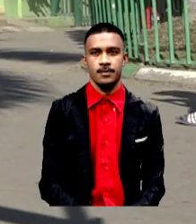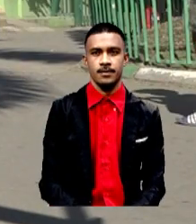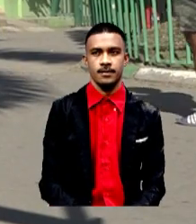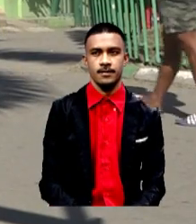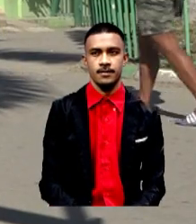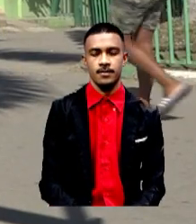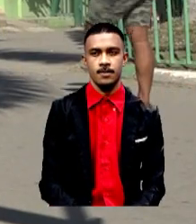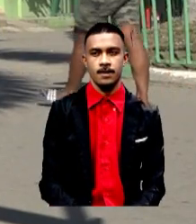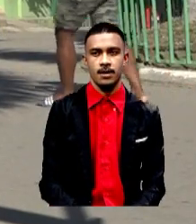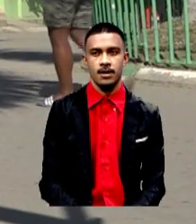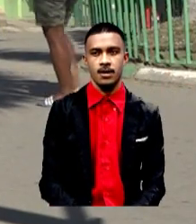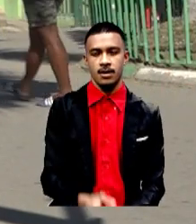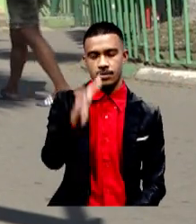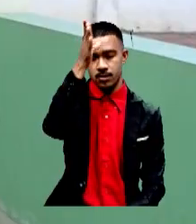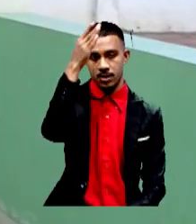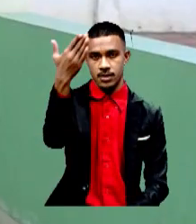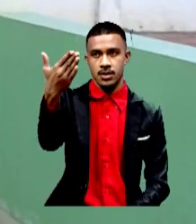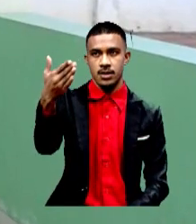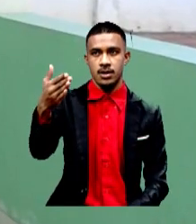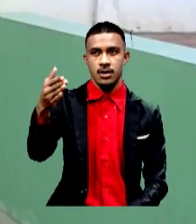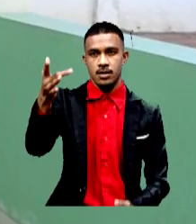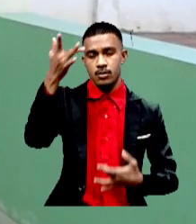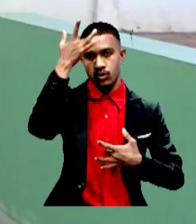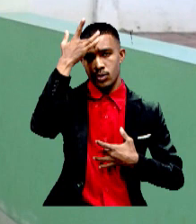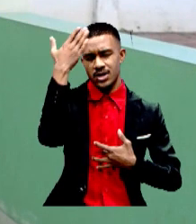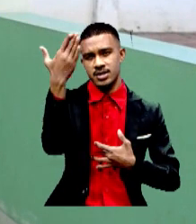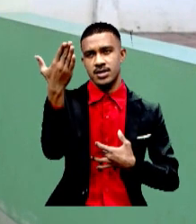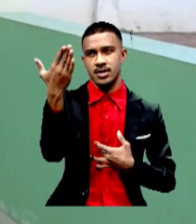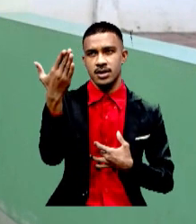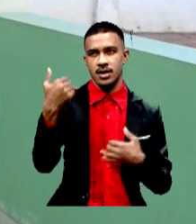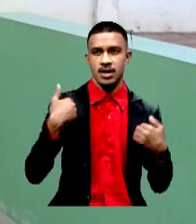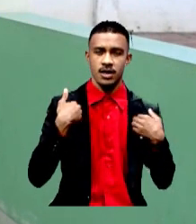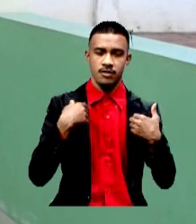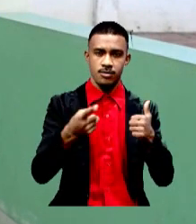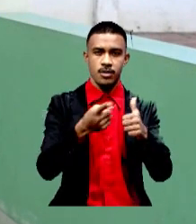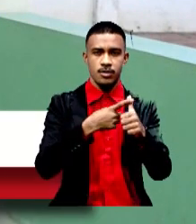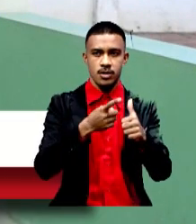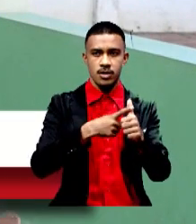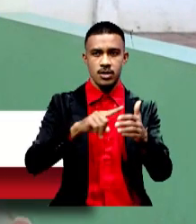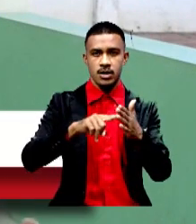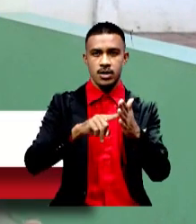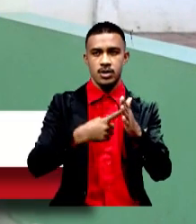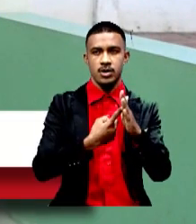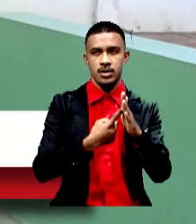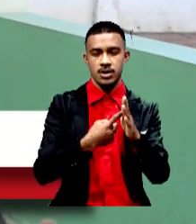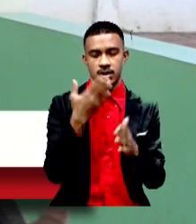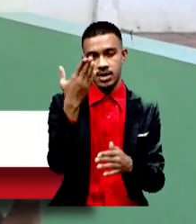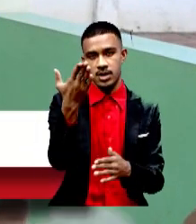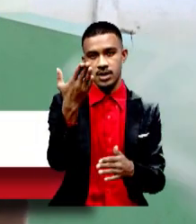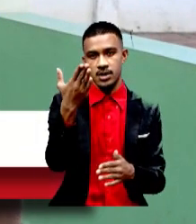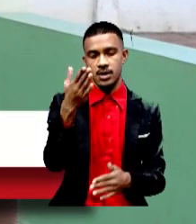Pai de morte, né? E a durante, né? Moço primeiro, a minha rua, e a